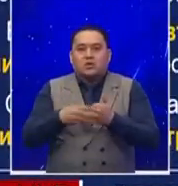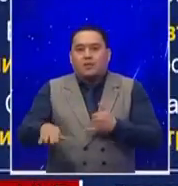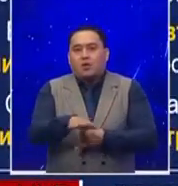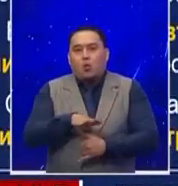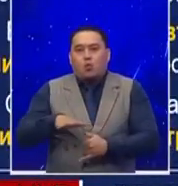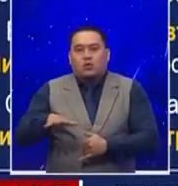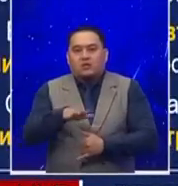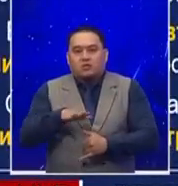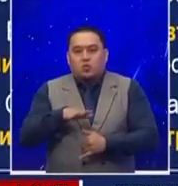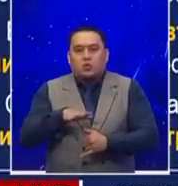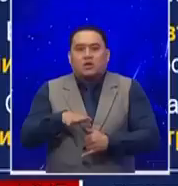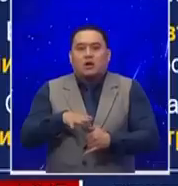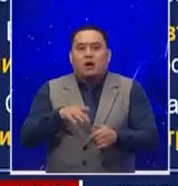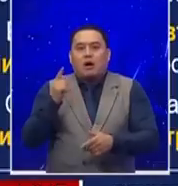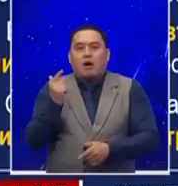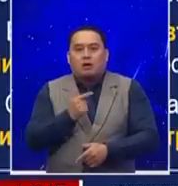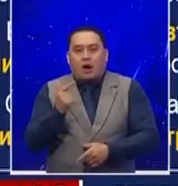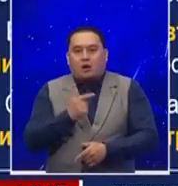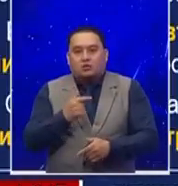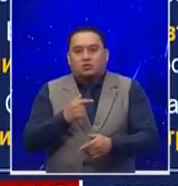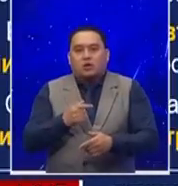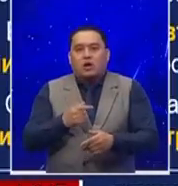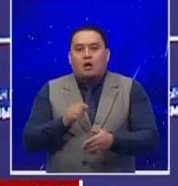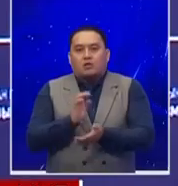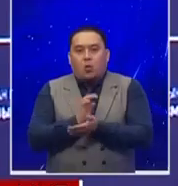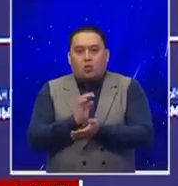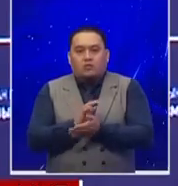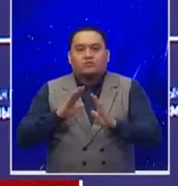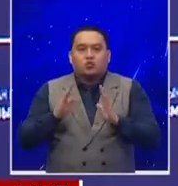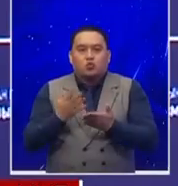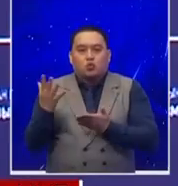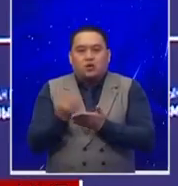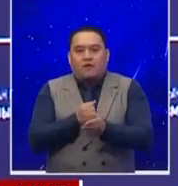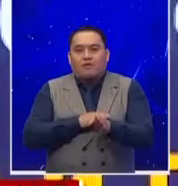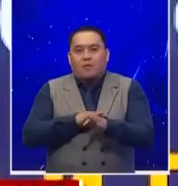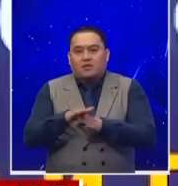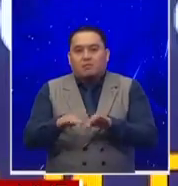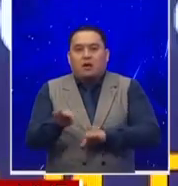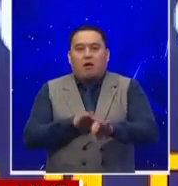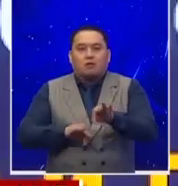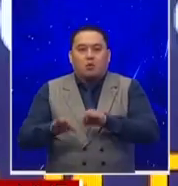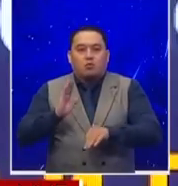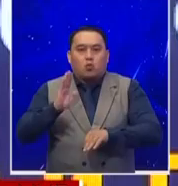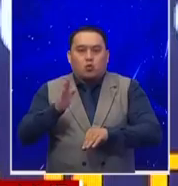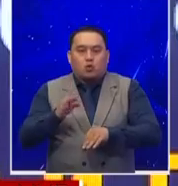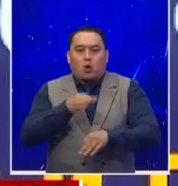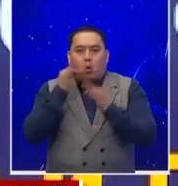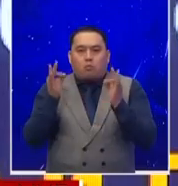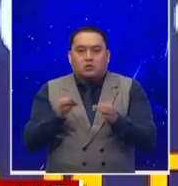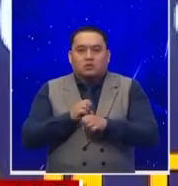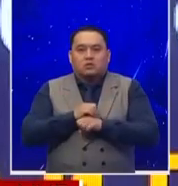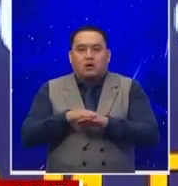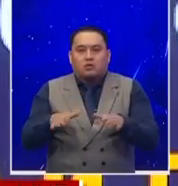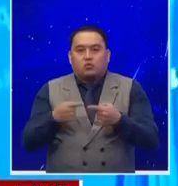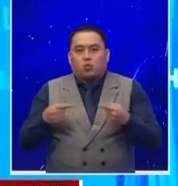земельных участков, инфраструктуры и гарантированной загрузки отходами. В случае успешной реализации пилотных проектов опыт будет распространен